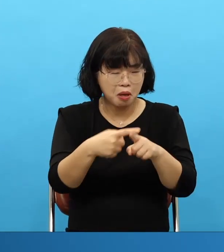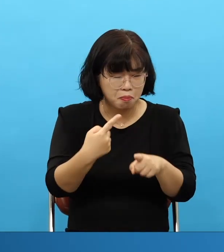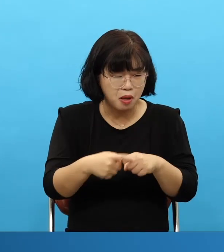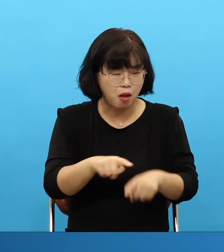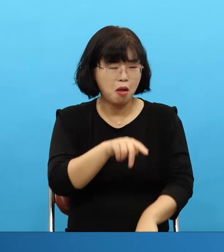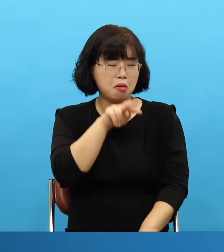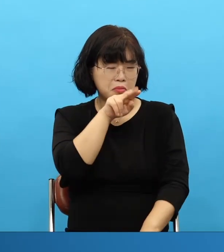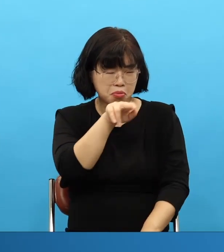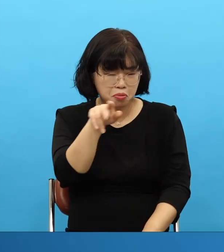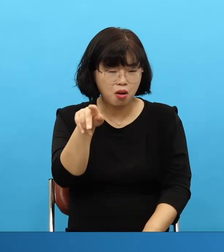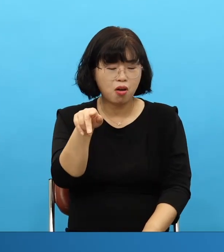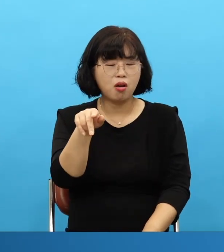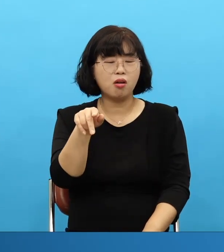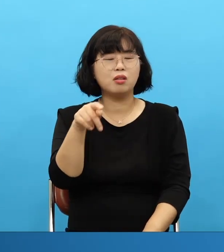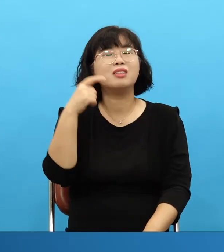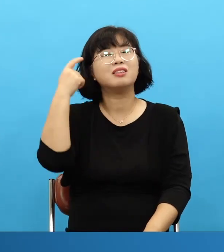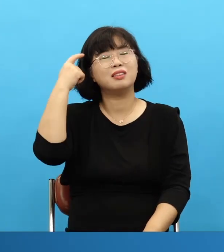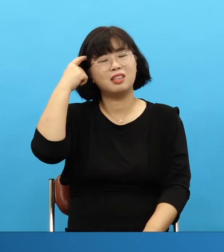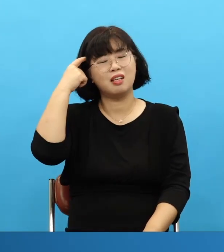우리 마을에